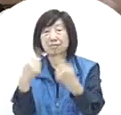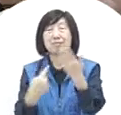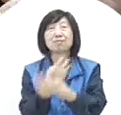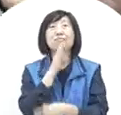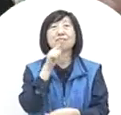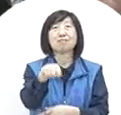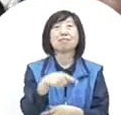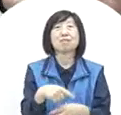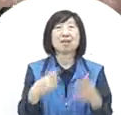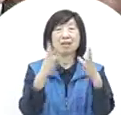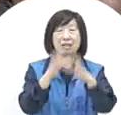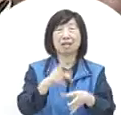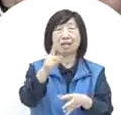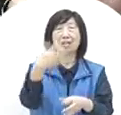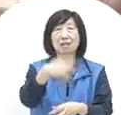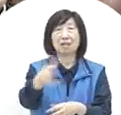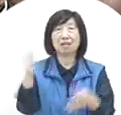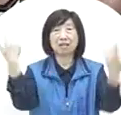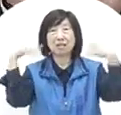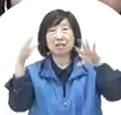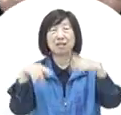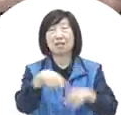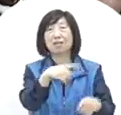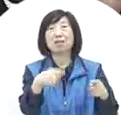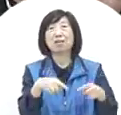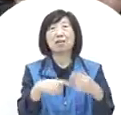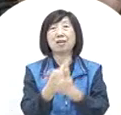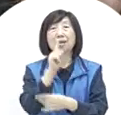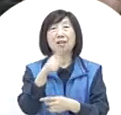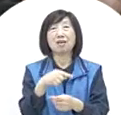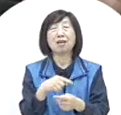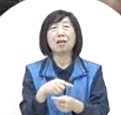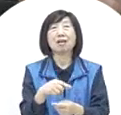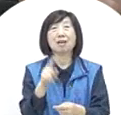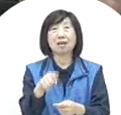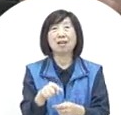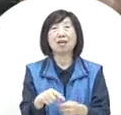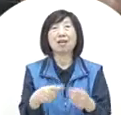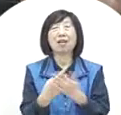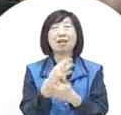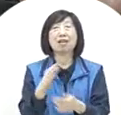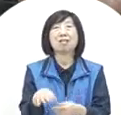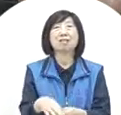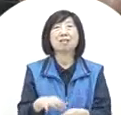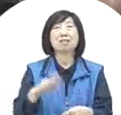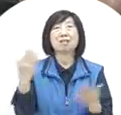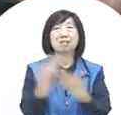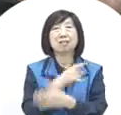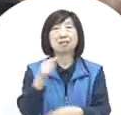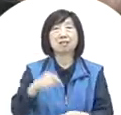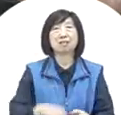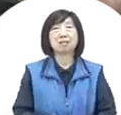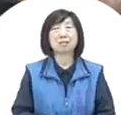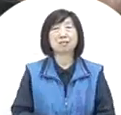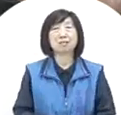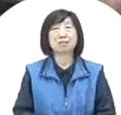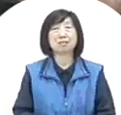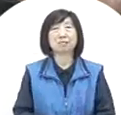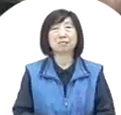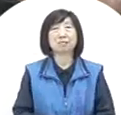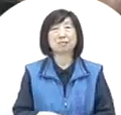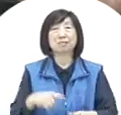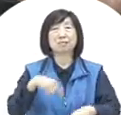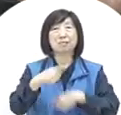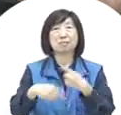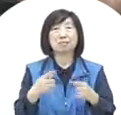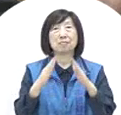舞， 好， 也要搭配我们周遭的振兴经济， 请帮我挑到这个 带 金这一页哈。来，想请教一下哈，这